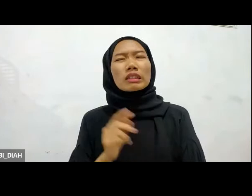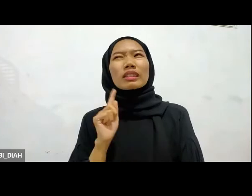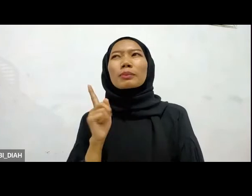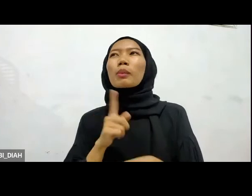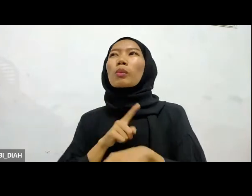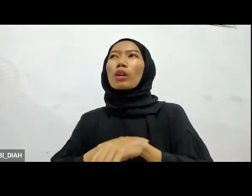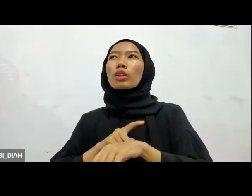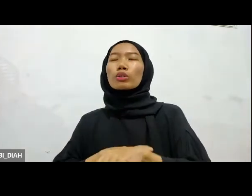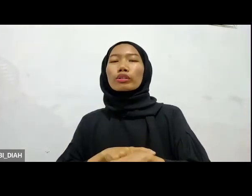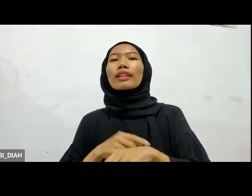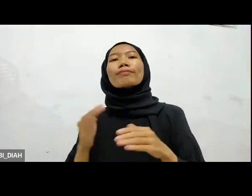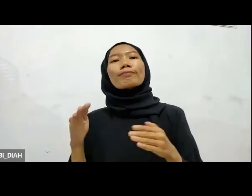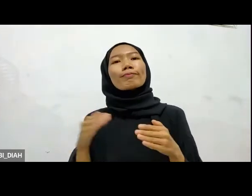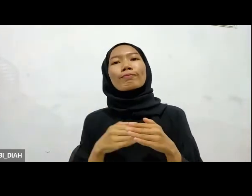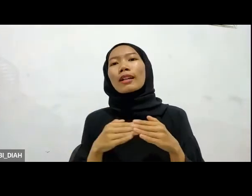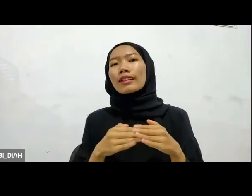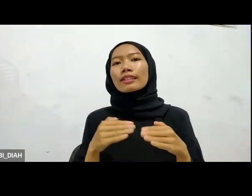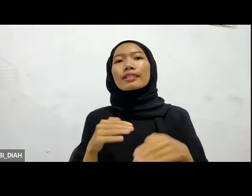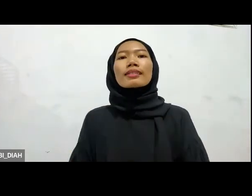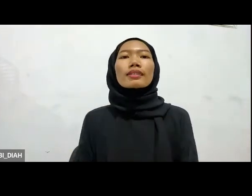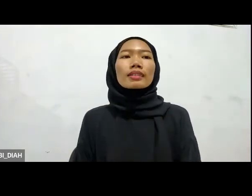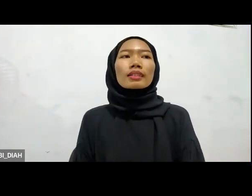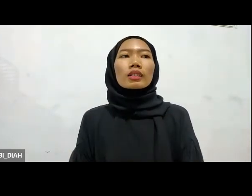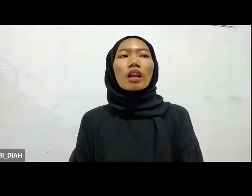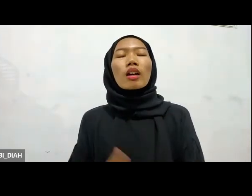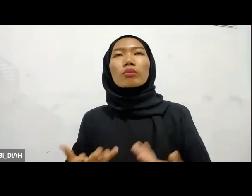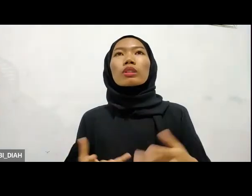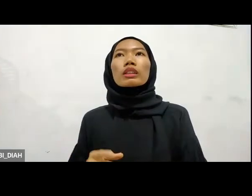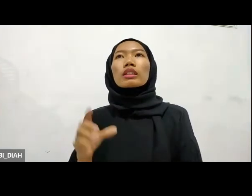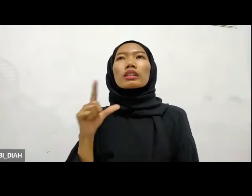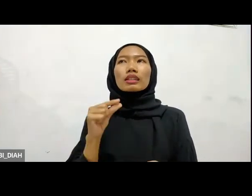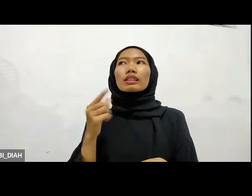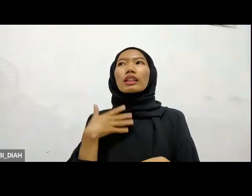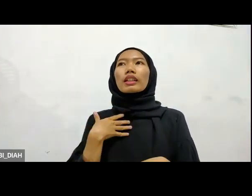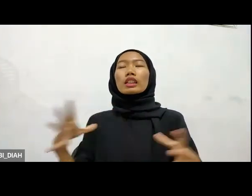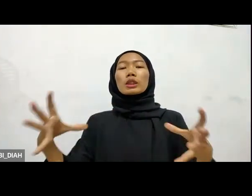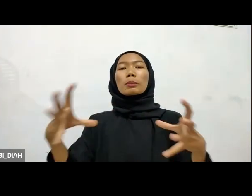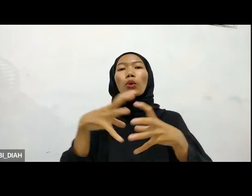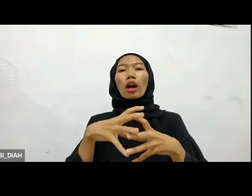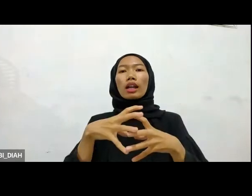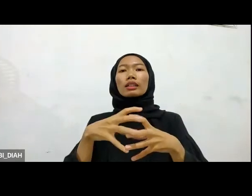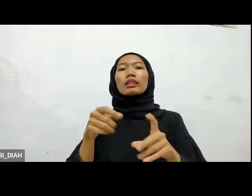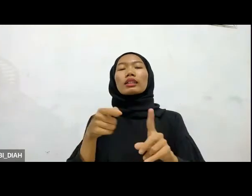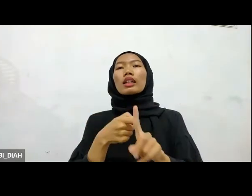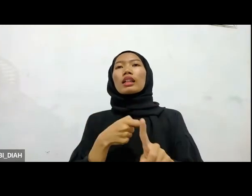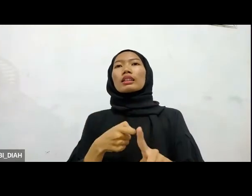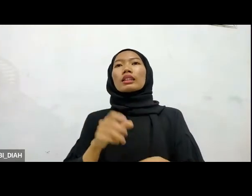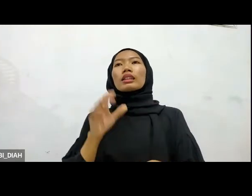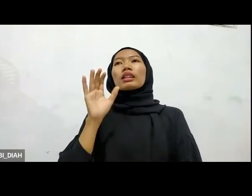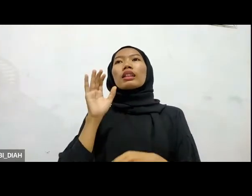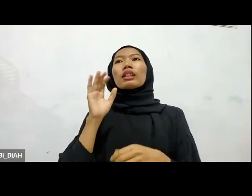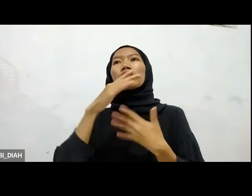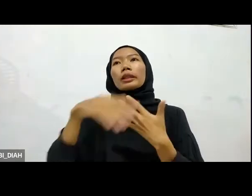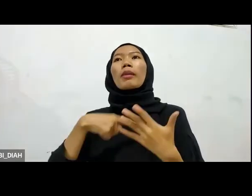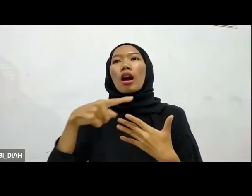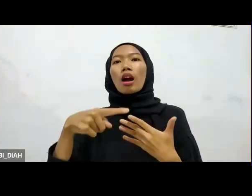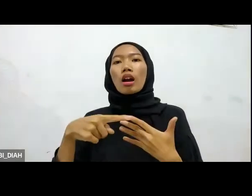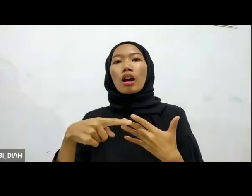sudah sangat terbatas. Mungkin sedikit dapat saya simpulkan dari 5 pembicara tadi begitu ya.